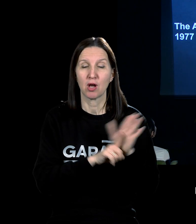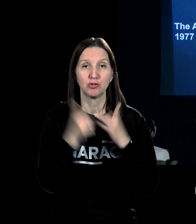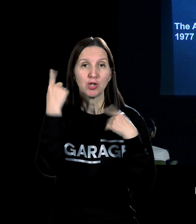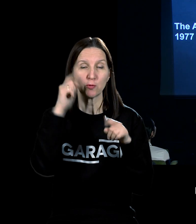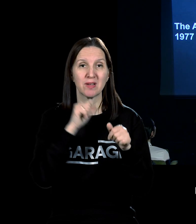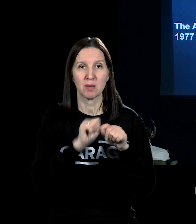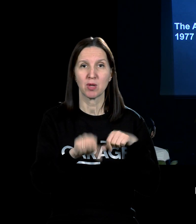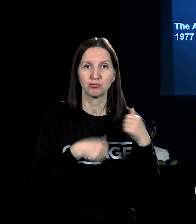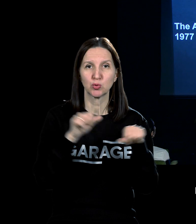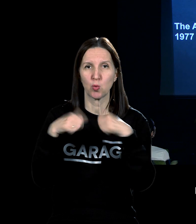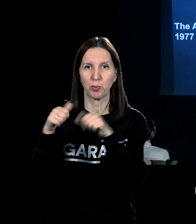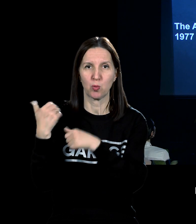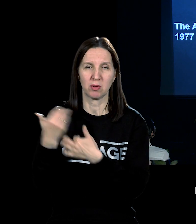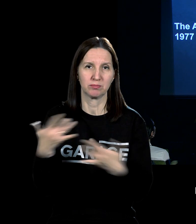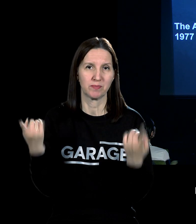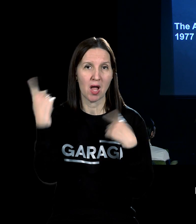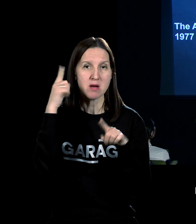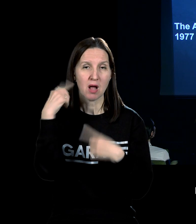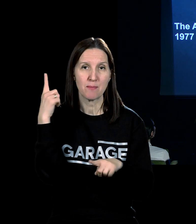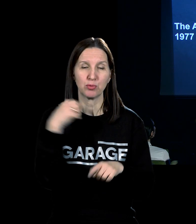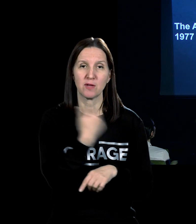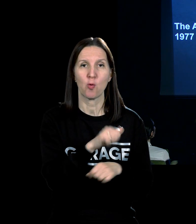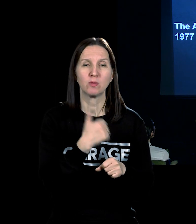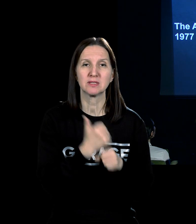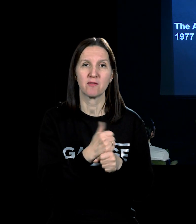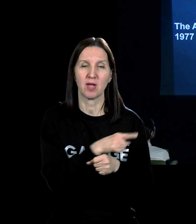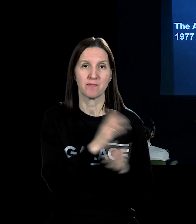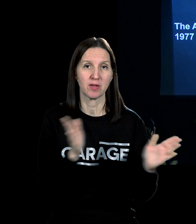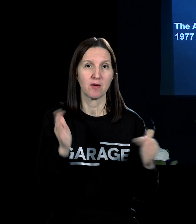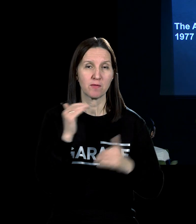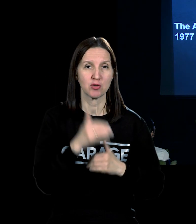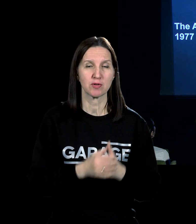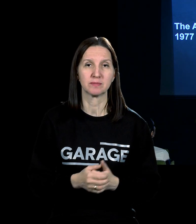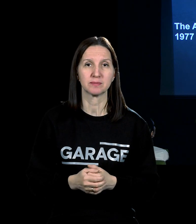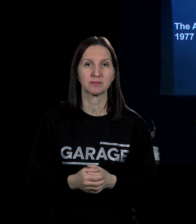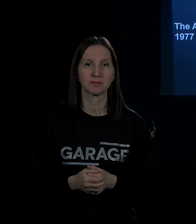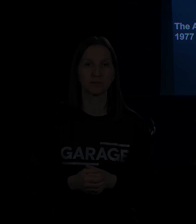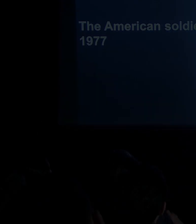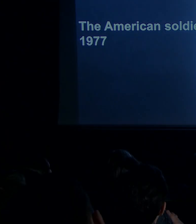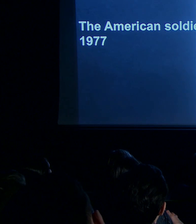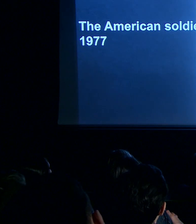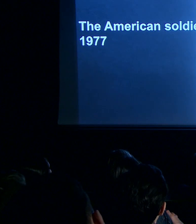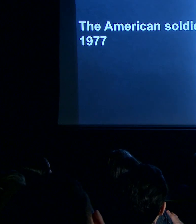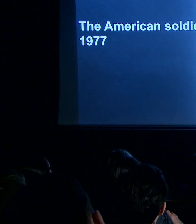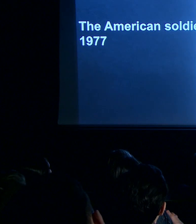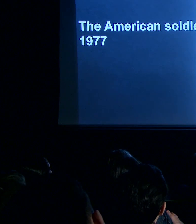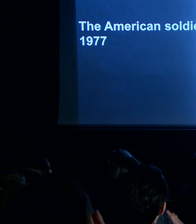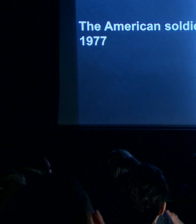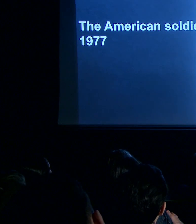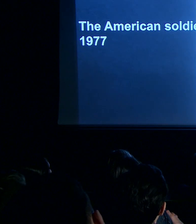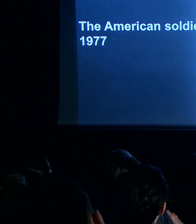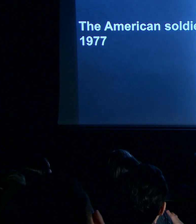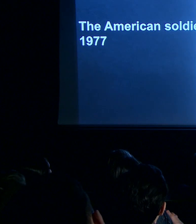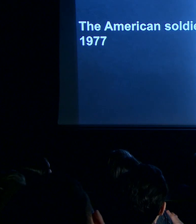И начинает он как раз со скульптурных работ, причем как бы такая его основополагающая вещь. Рельеф